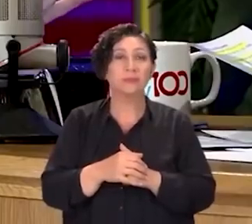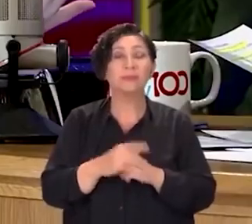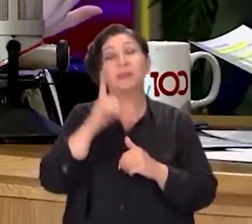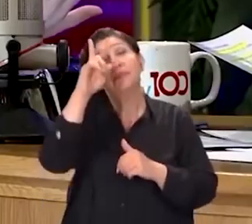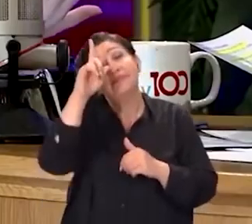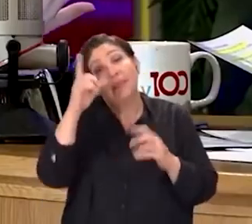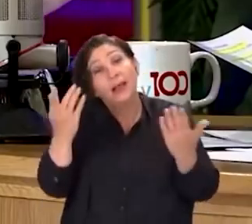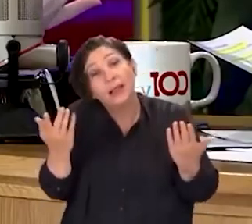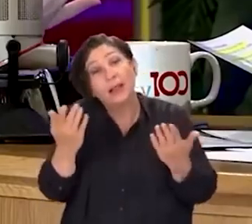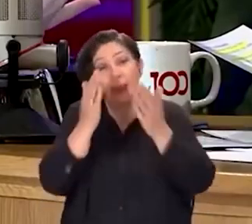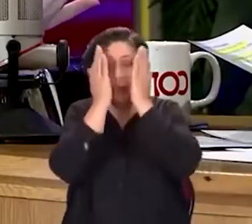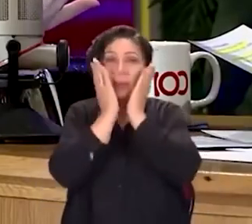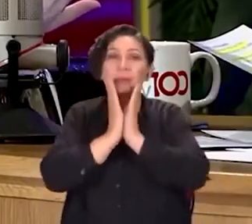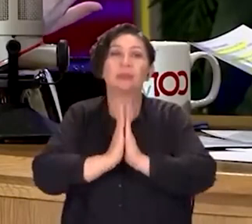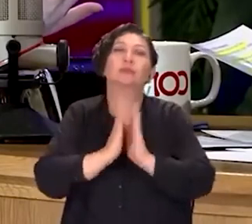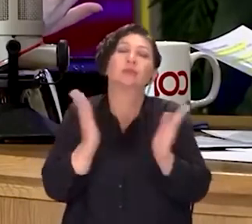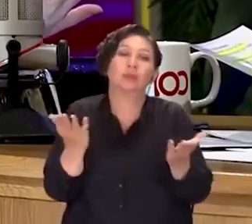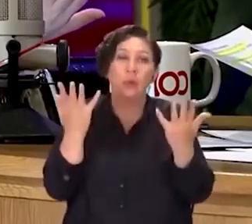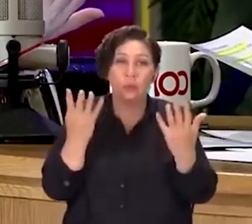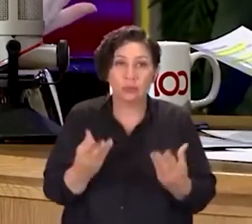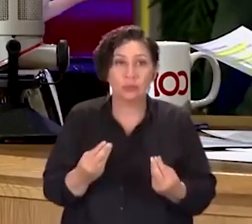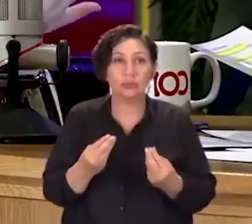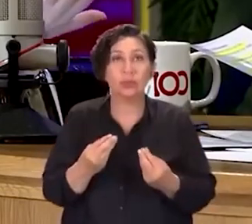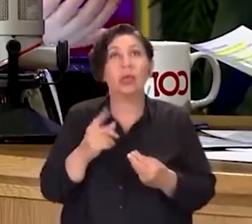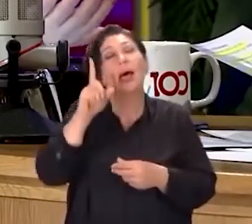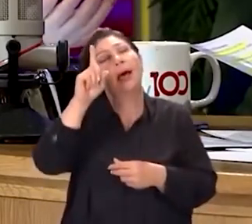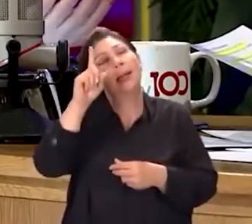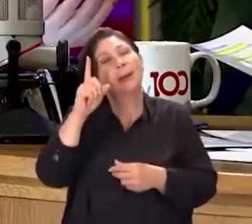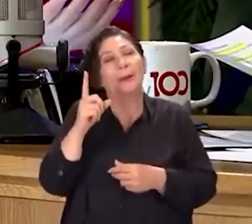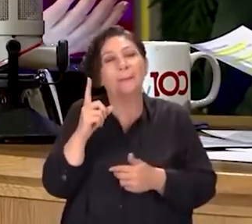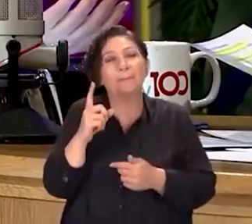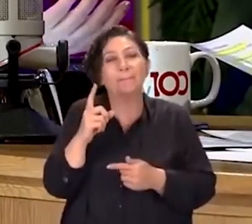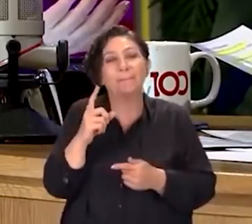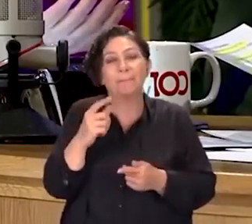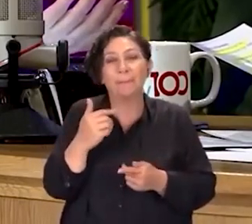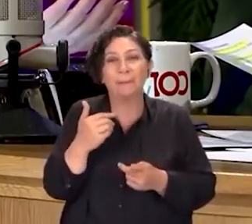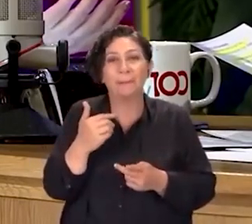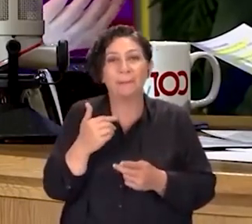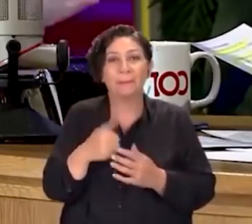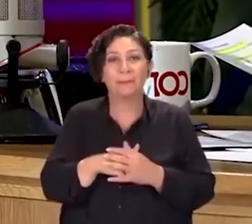Takdir-i ilahi, hamdü senalar olsun diyorum. Rabbim yani